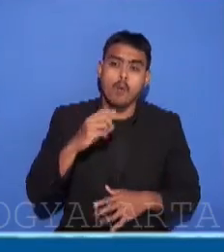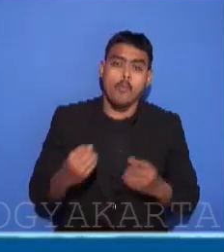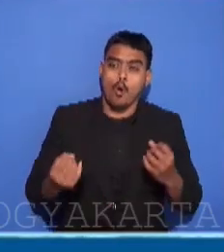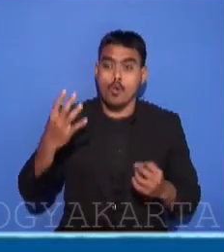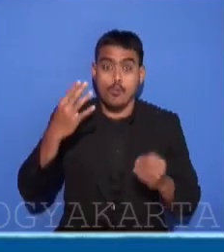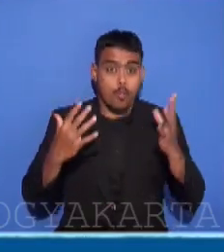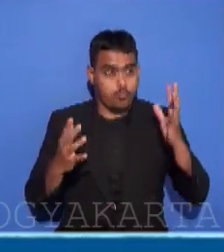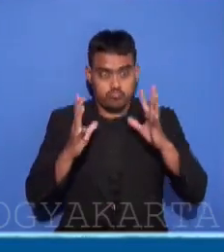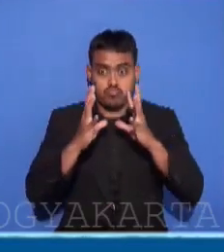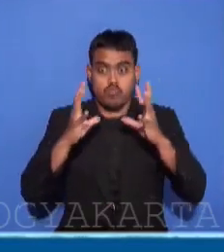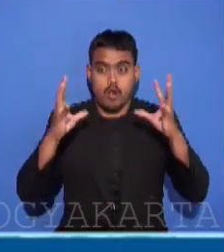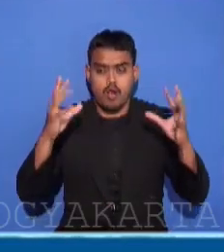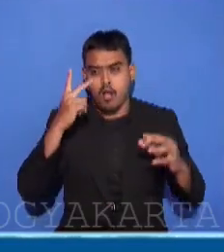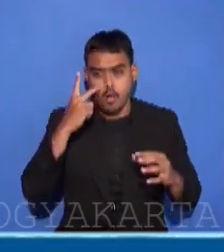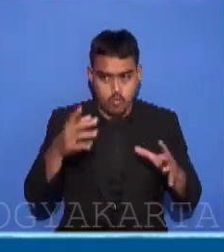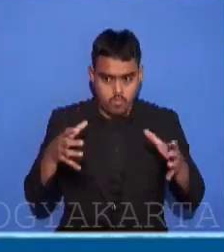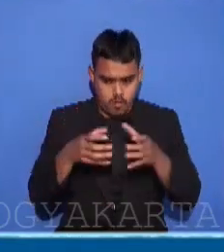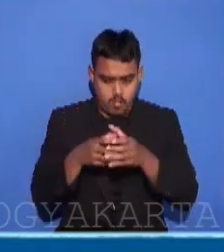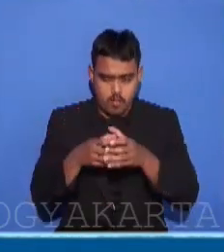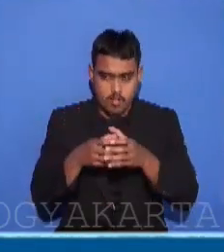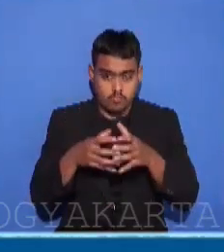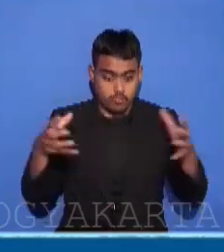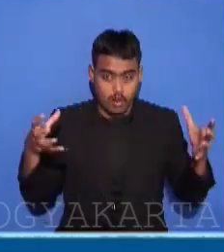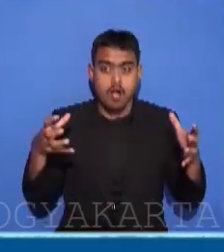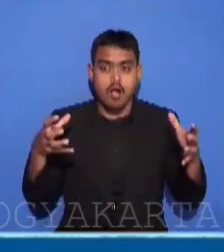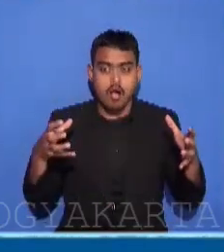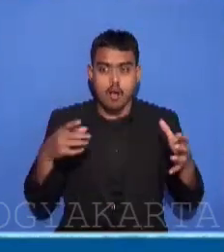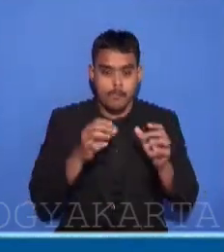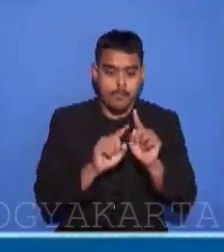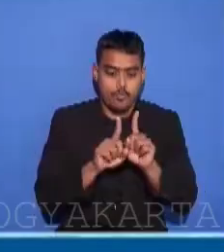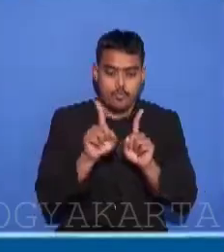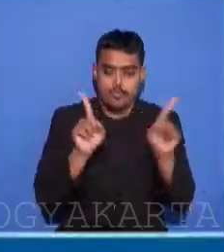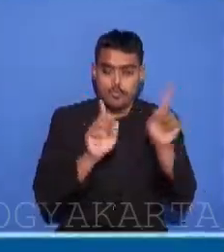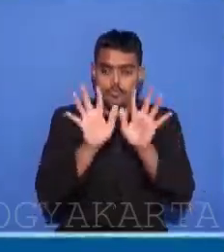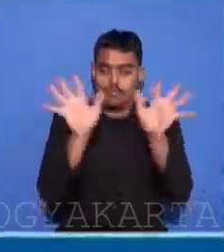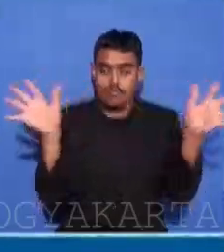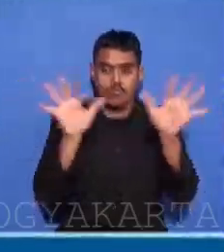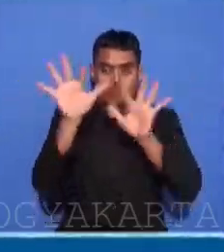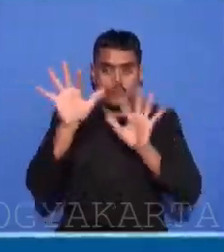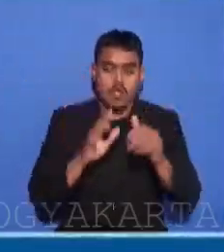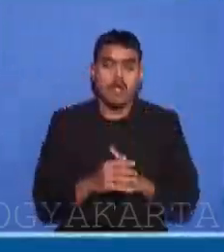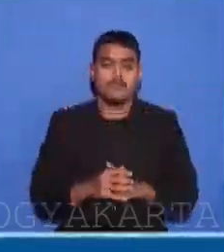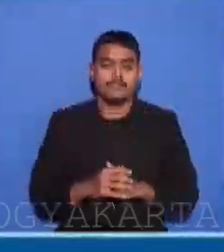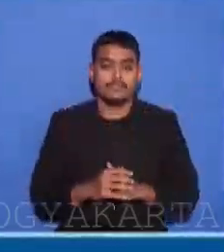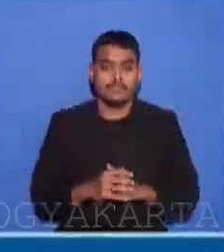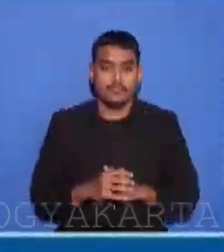meniko namun kantun Pang Ageng Cawang Alit Lan Sekar Kandi Babar blas mboten wonten Roni pun tentu